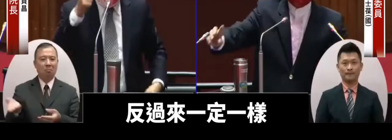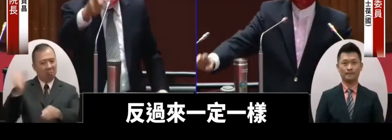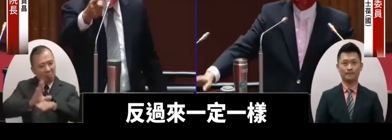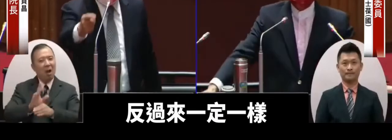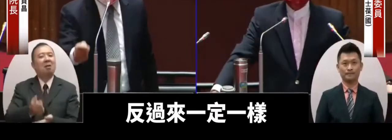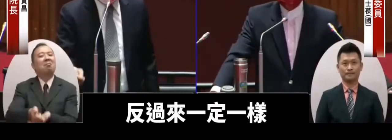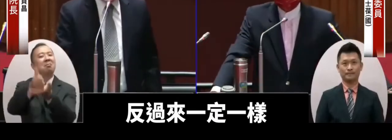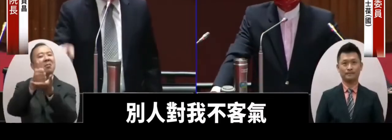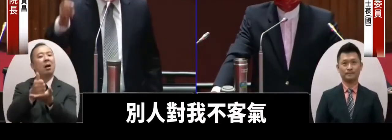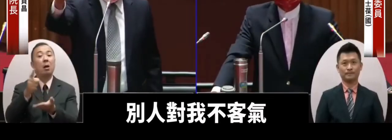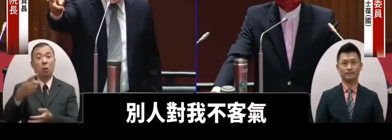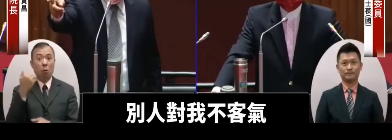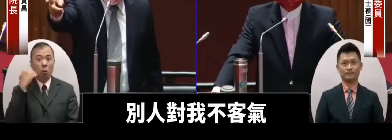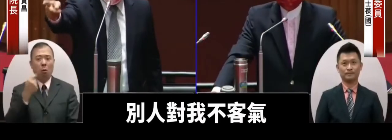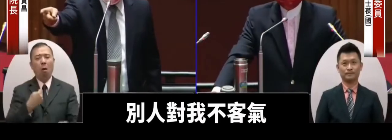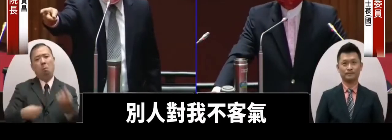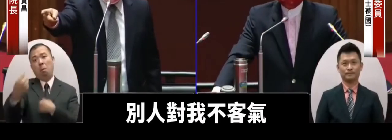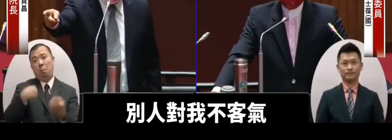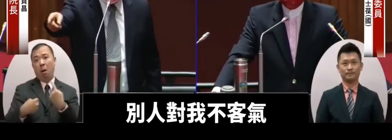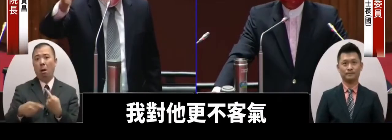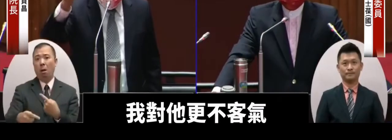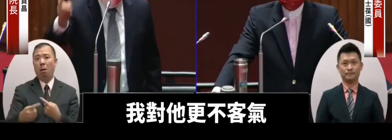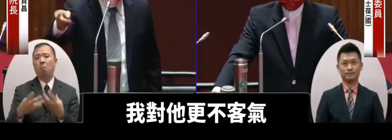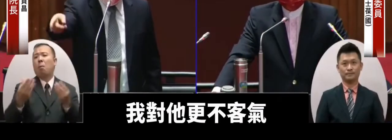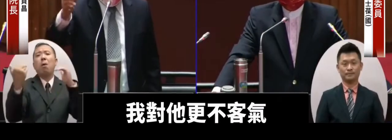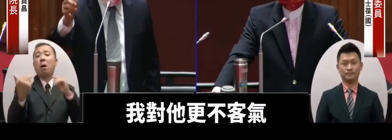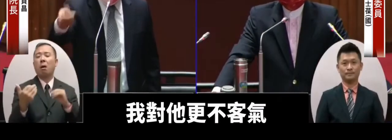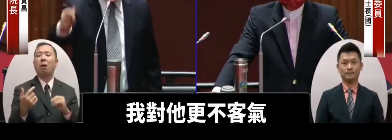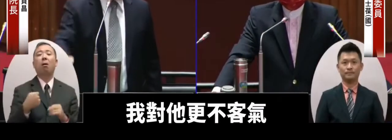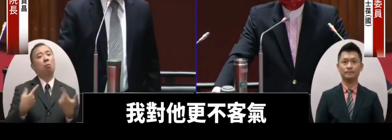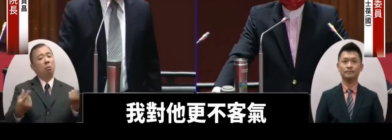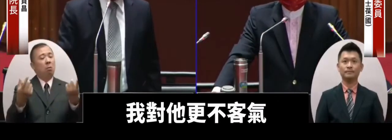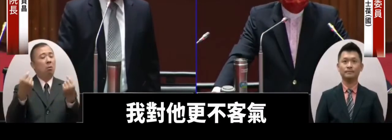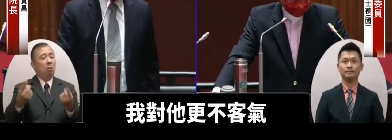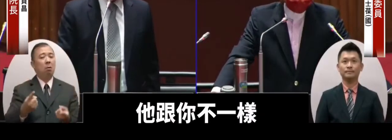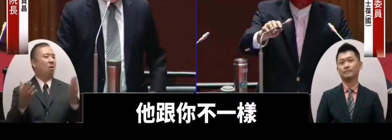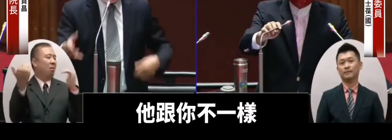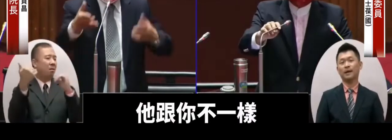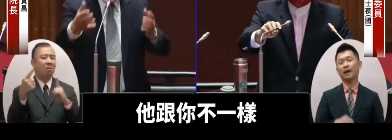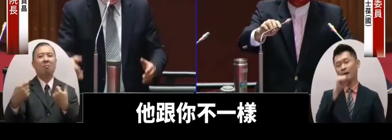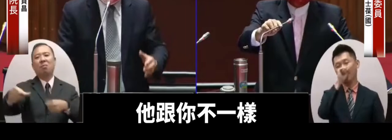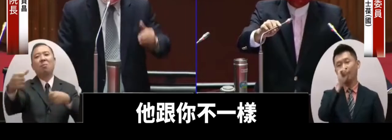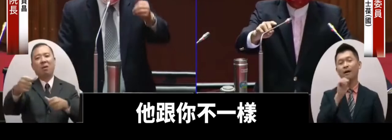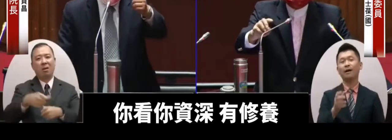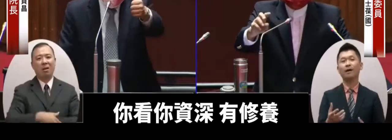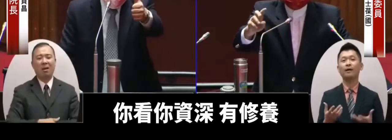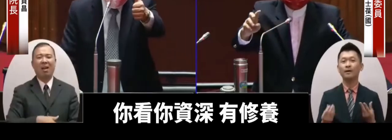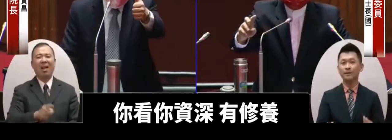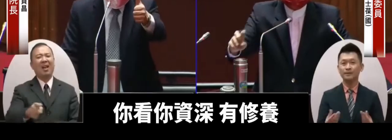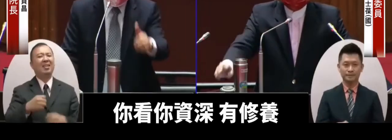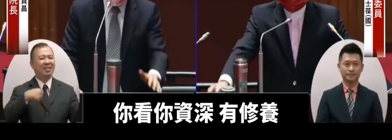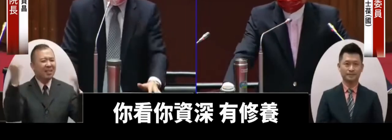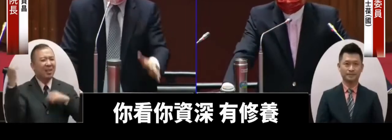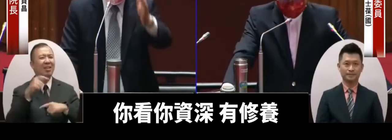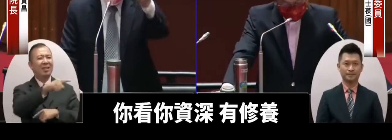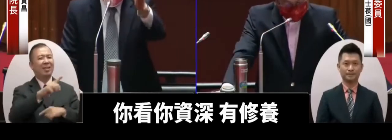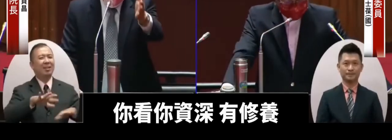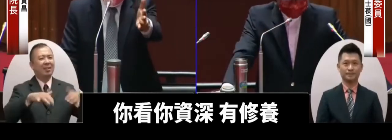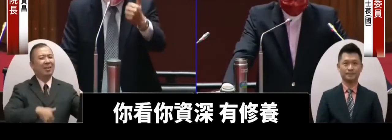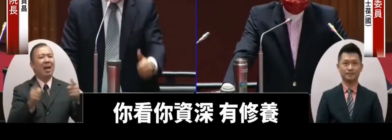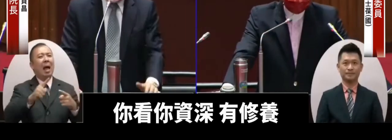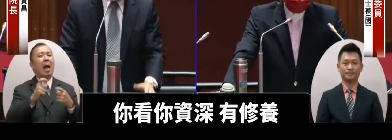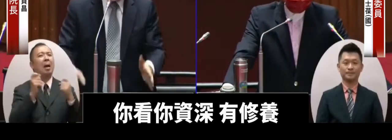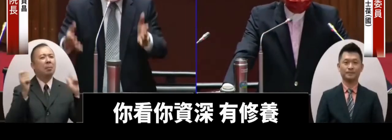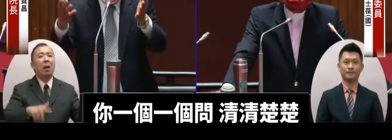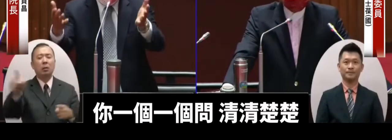来一定一样。人对我不客气，我对他更不客气。他跟你不一样，你看你资深有